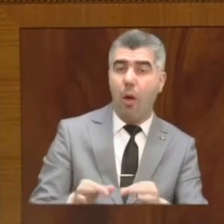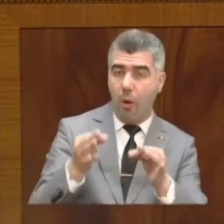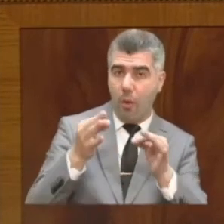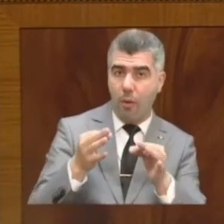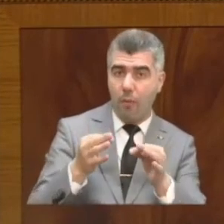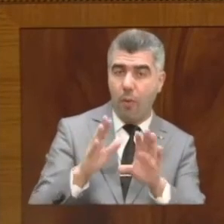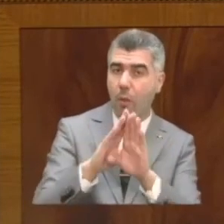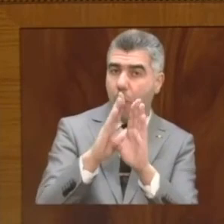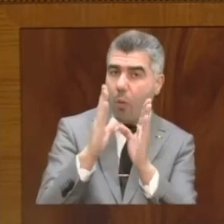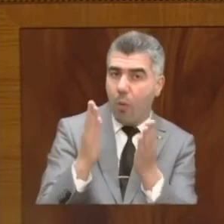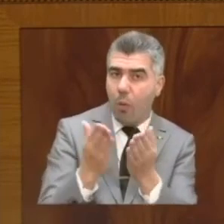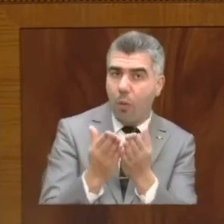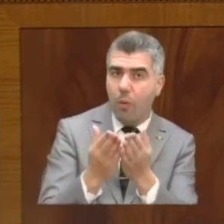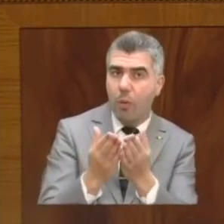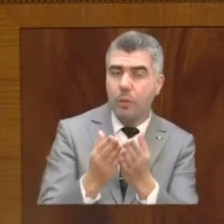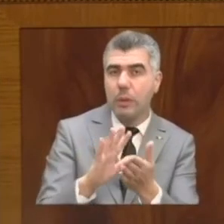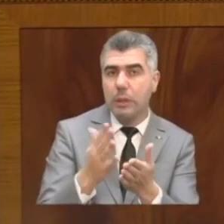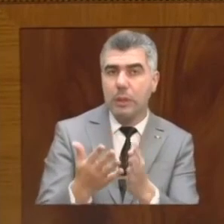ما مجموعه